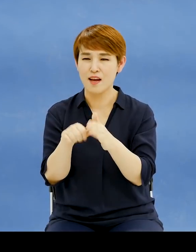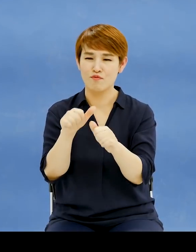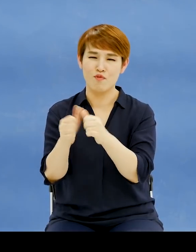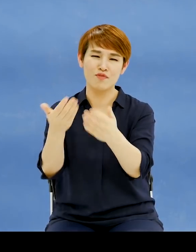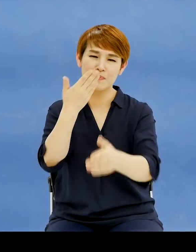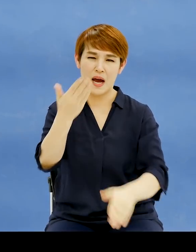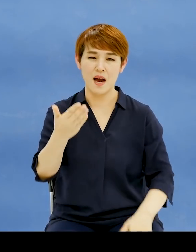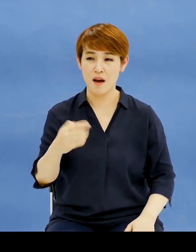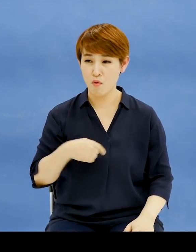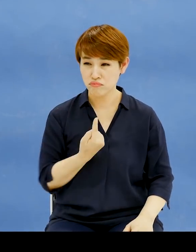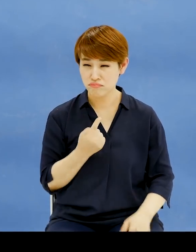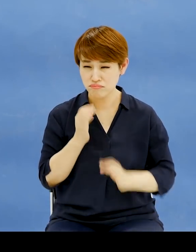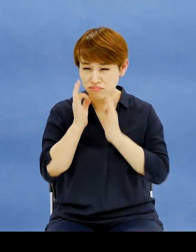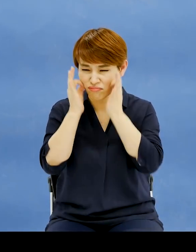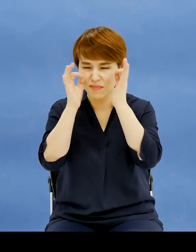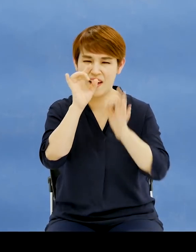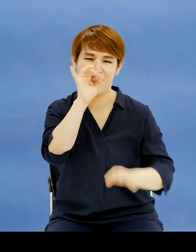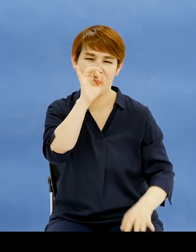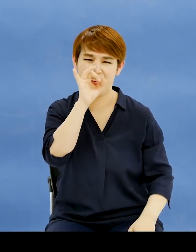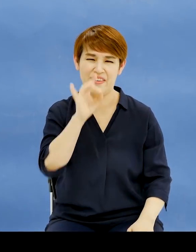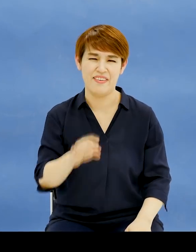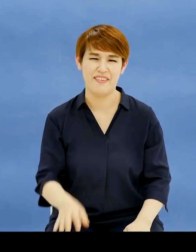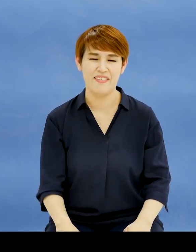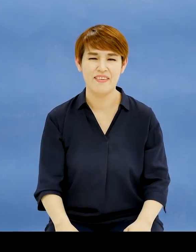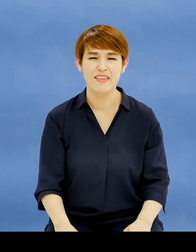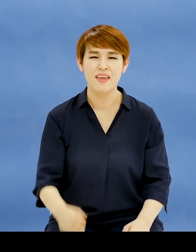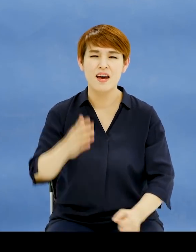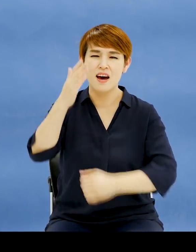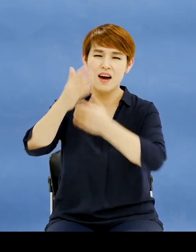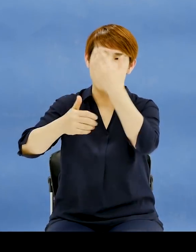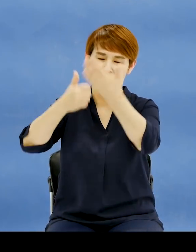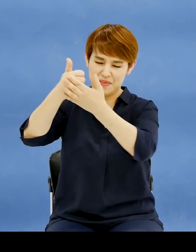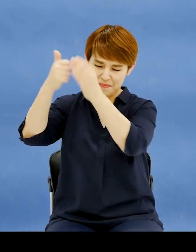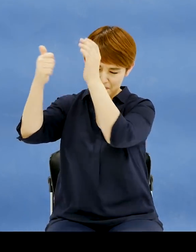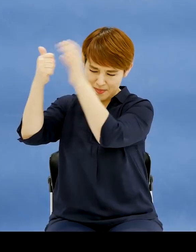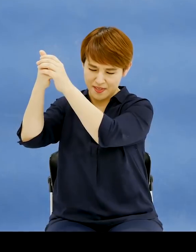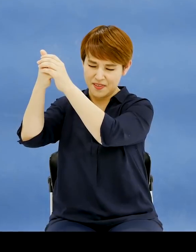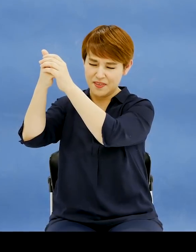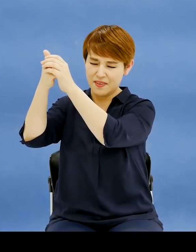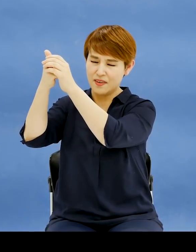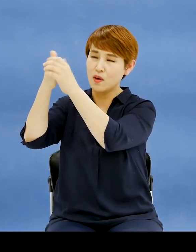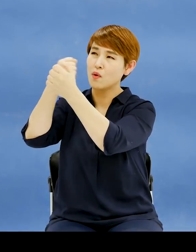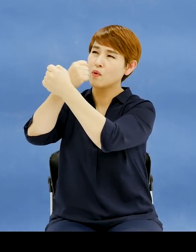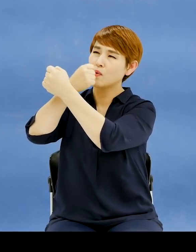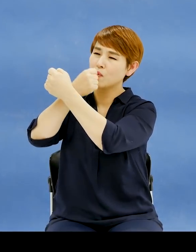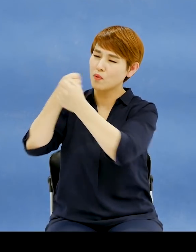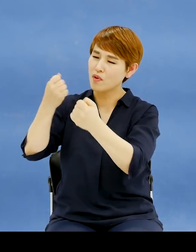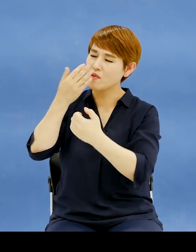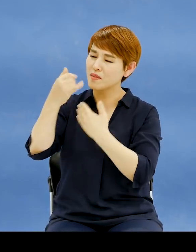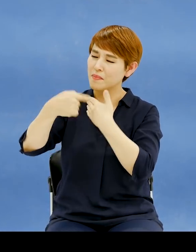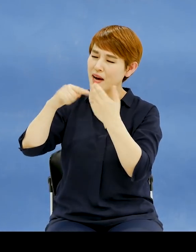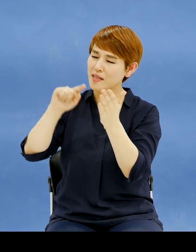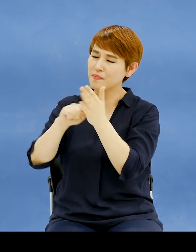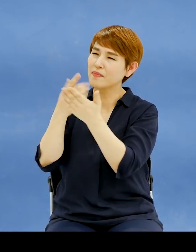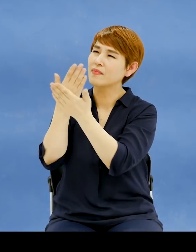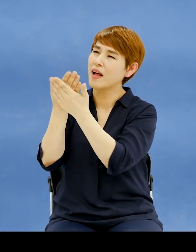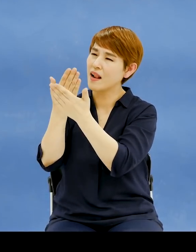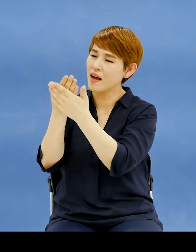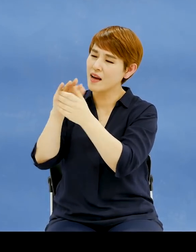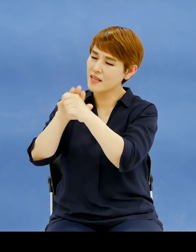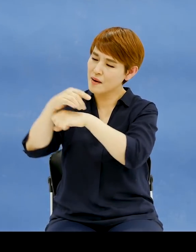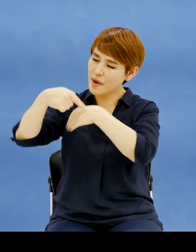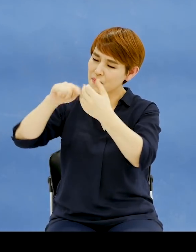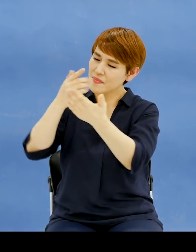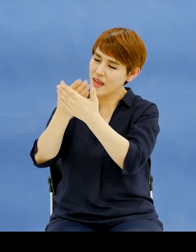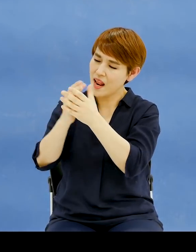예. 그러니까 본인이 노력해서는 안 되세요. 결국 없거든요. 우리는 그냥 하나님께 용서의 마음, 사랑의 네. 마음